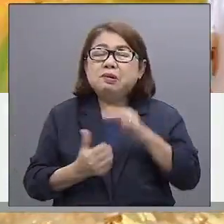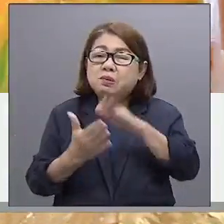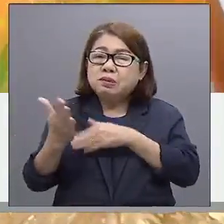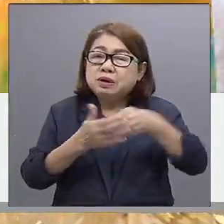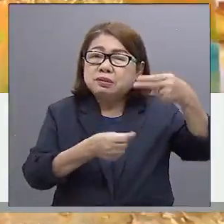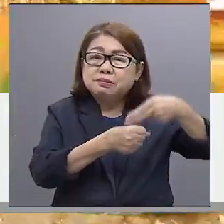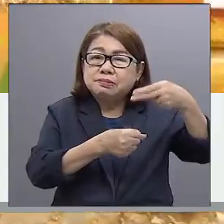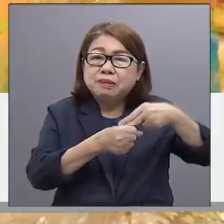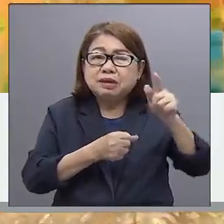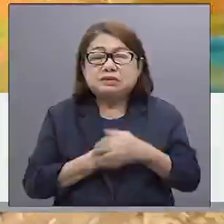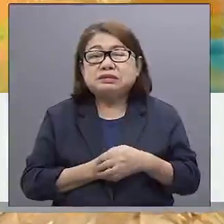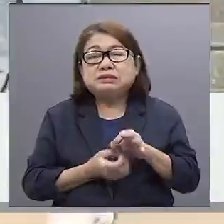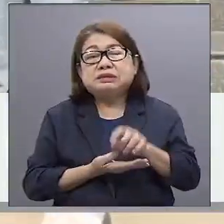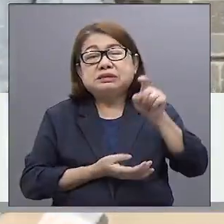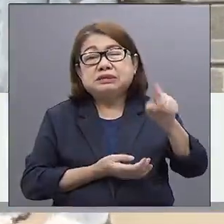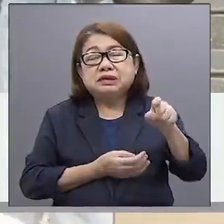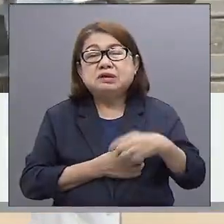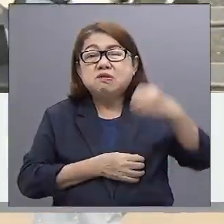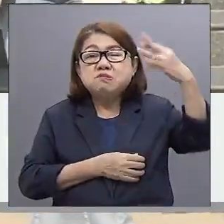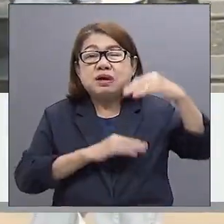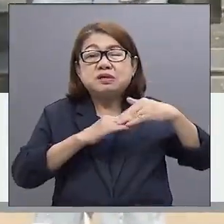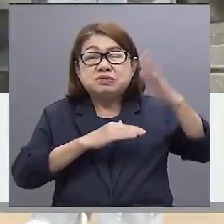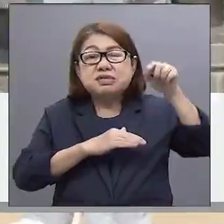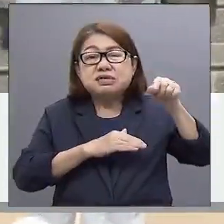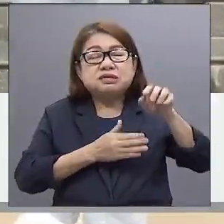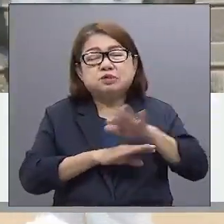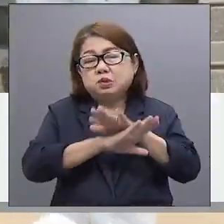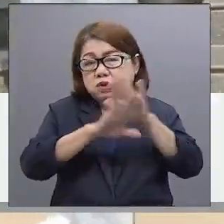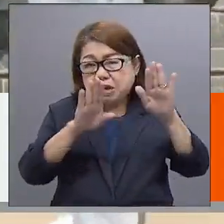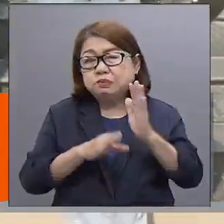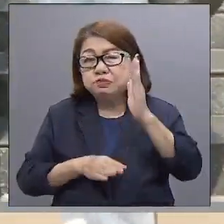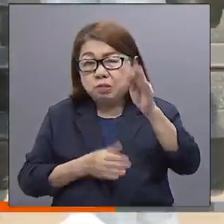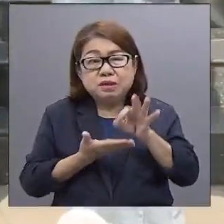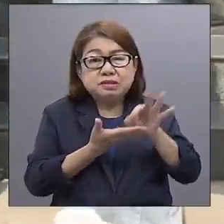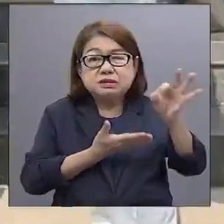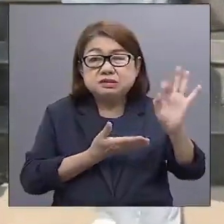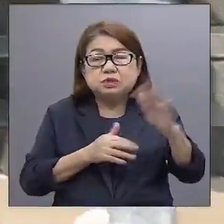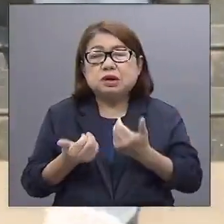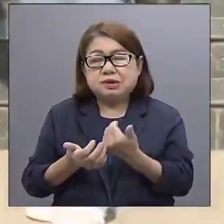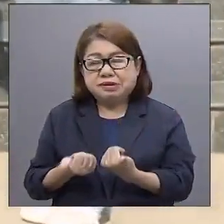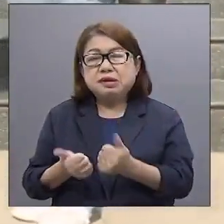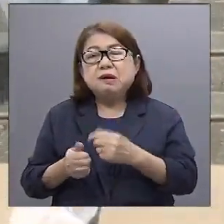การยกเลิกซื้อกระแสไฟฟ้าส่วนเกินซึ่งจะช่วยให้ค่าไฟลดลงได้70สตางค์ต่อหน่วยค่ะ